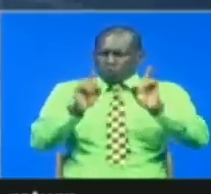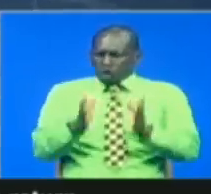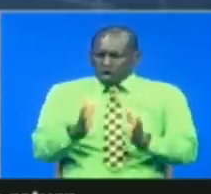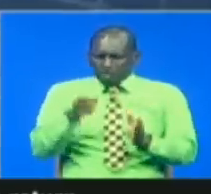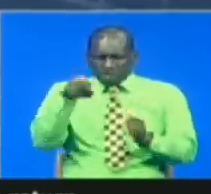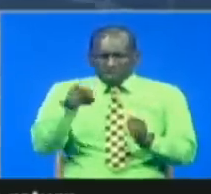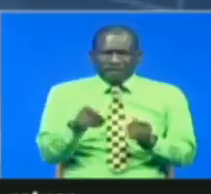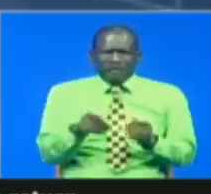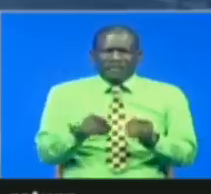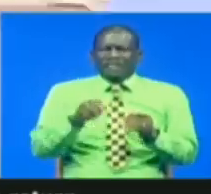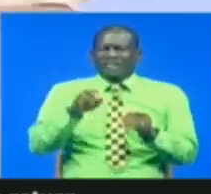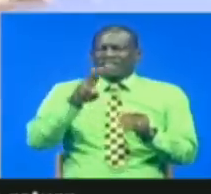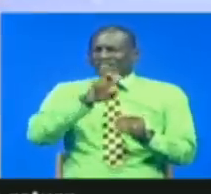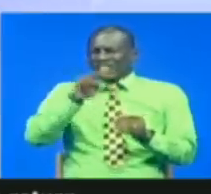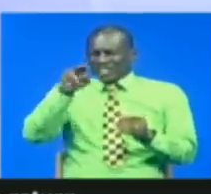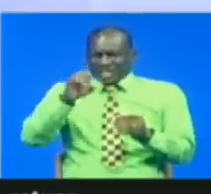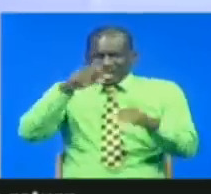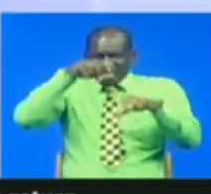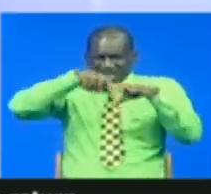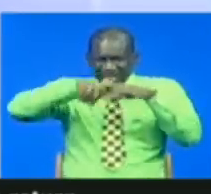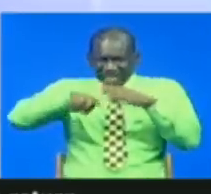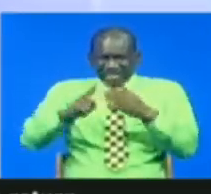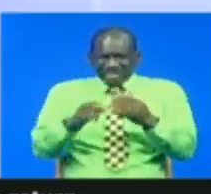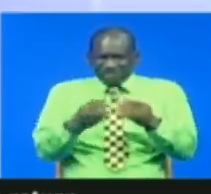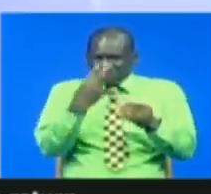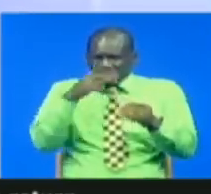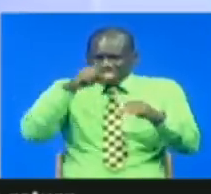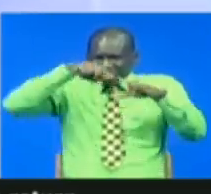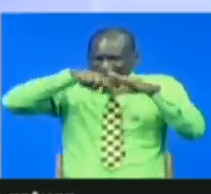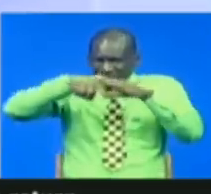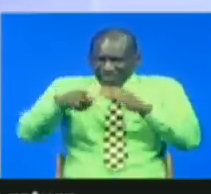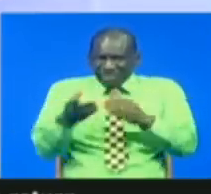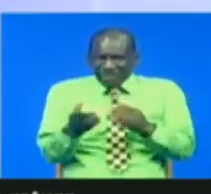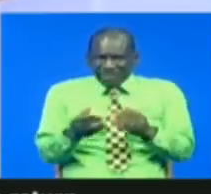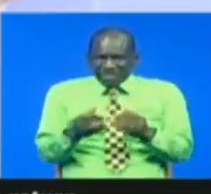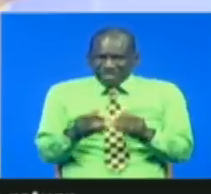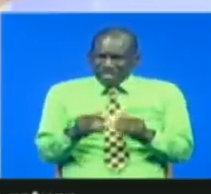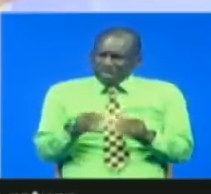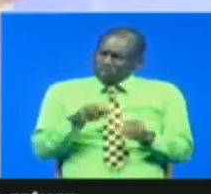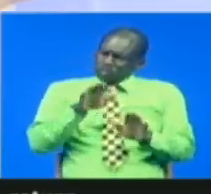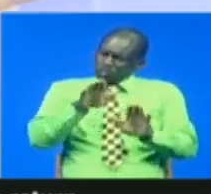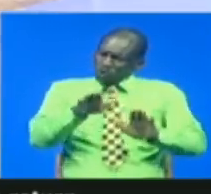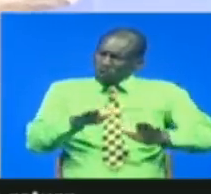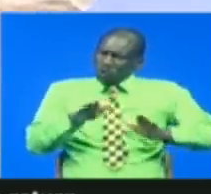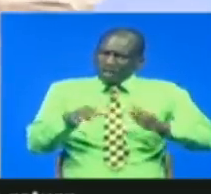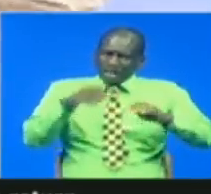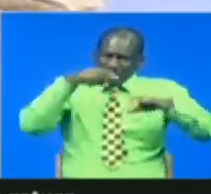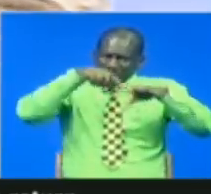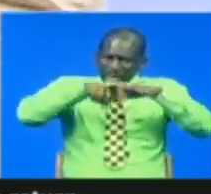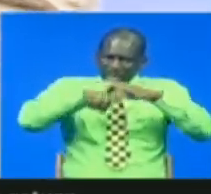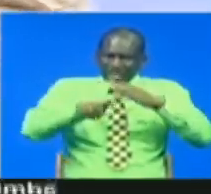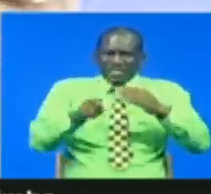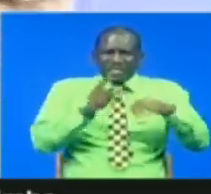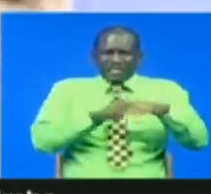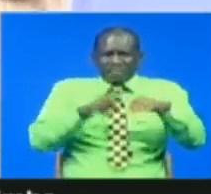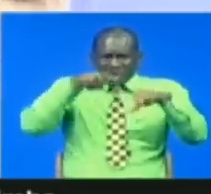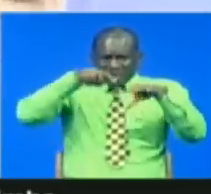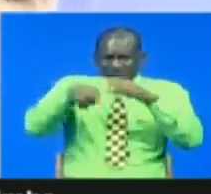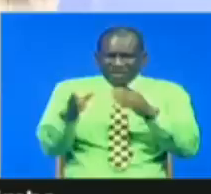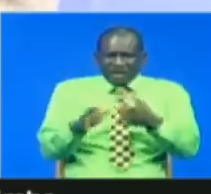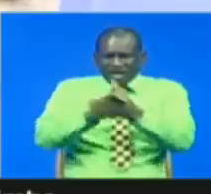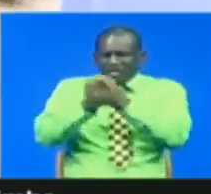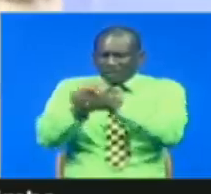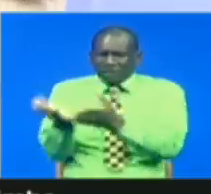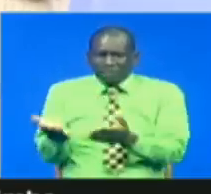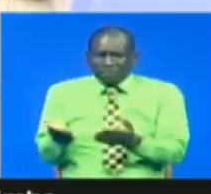Walikuwa wanazungumza, nikaingia, hata ukiniona utaniona ndio mimi. Nikasonga nikatembea pole pole hadi nikaingia ndani. Kuingia ndani kawasalimia,